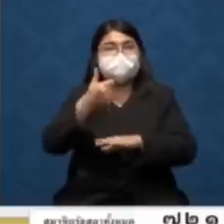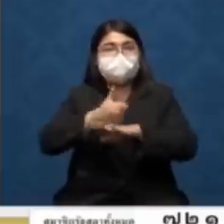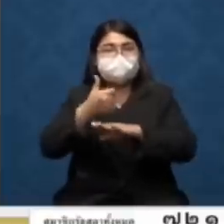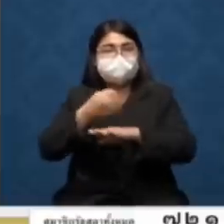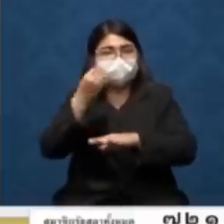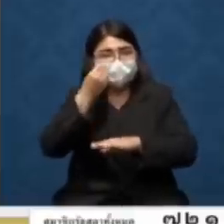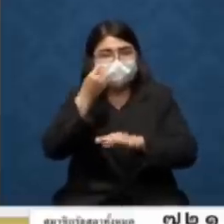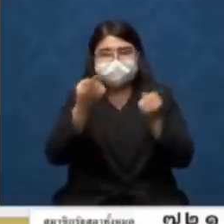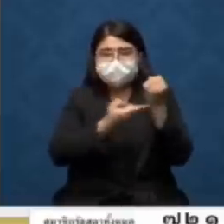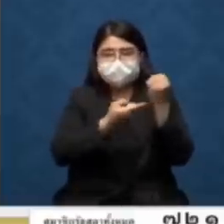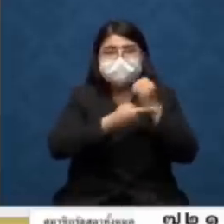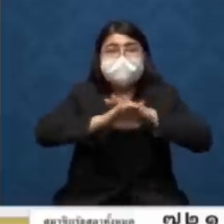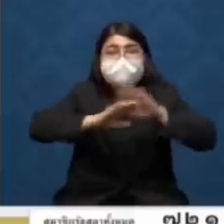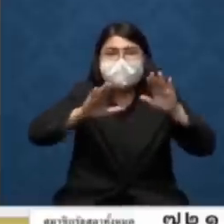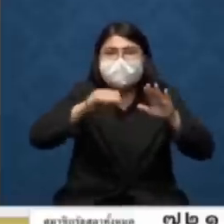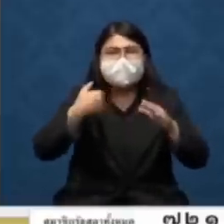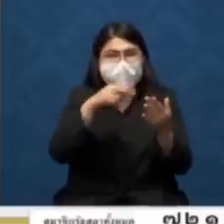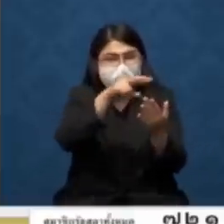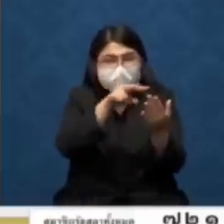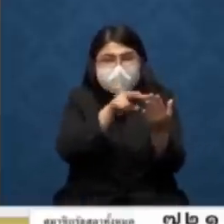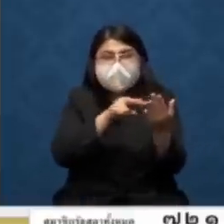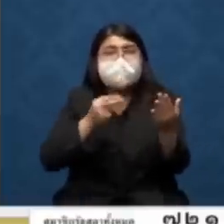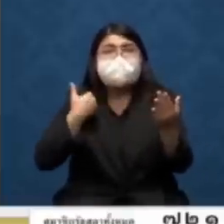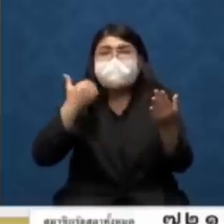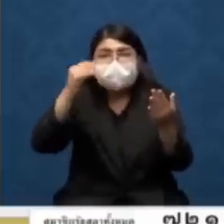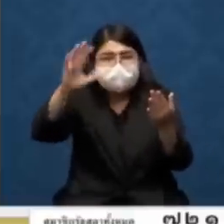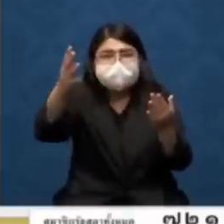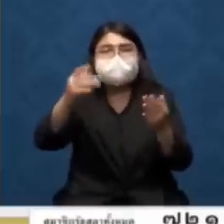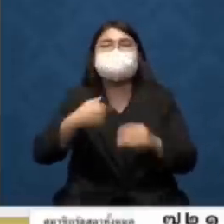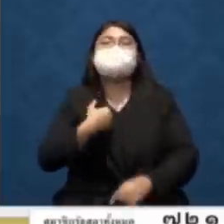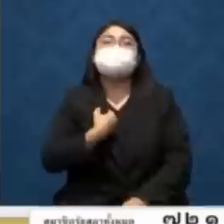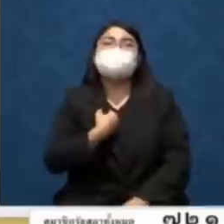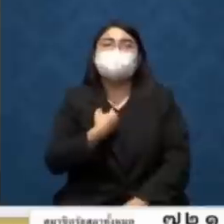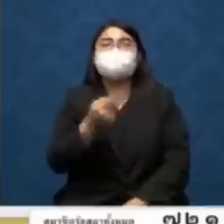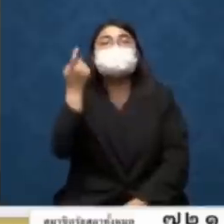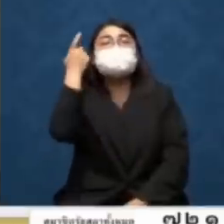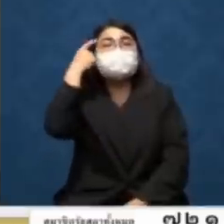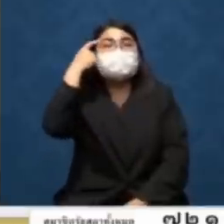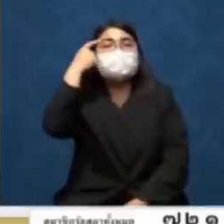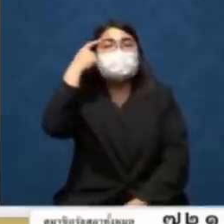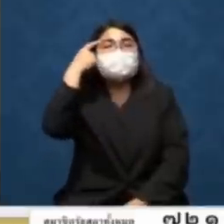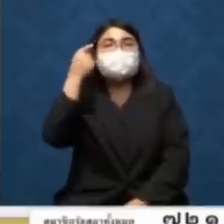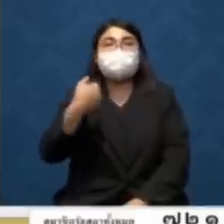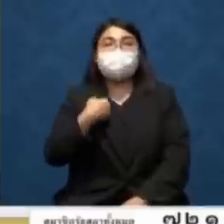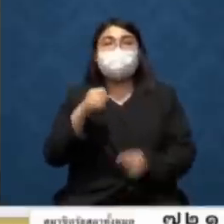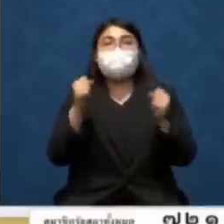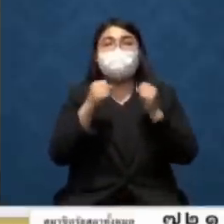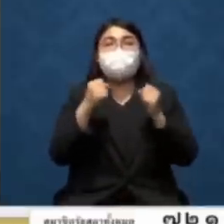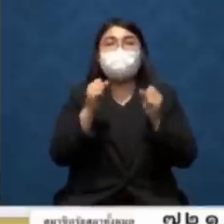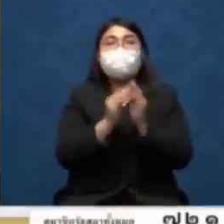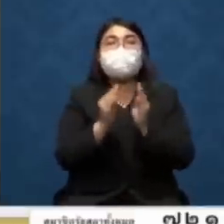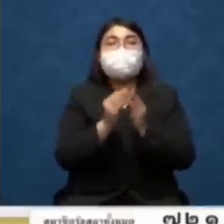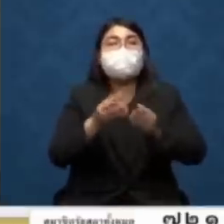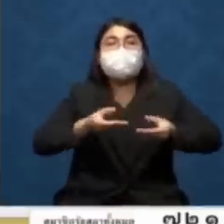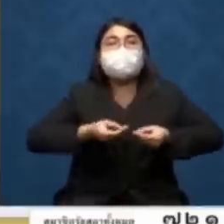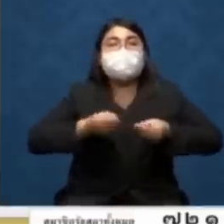Asกและก็ให้ทานไปกรวมเทะฟบางท่านบอกว่าผมเพมาคดสดๆพูดเมื่อกี้เพรกลวเสียขาแนนเดยวกลวจะไม่